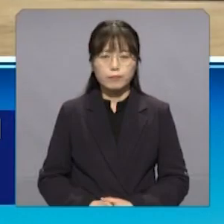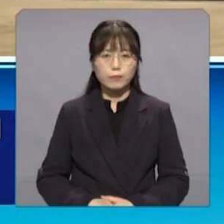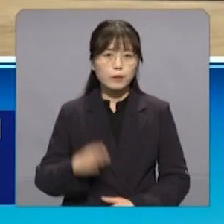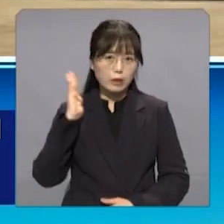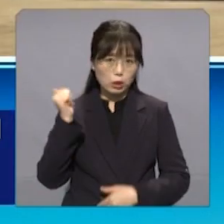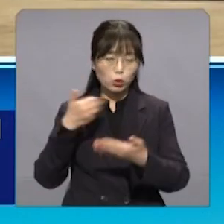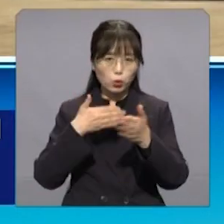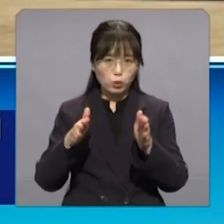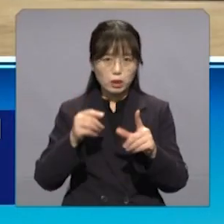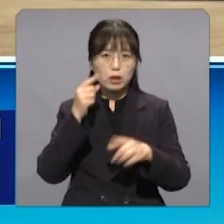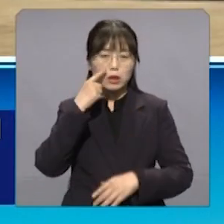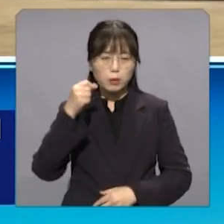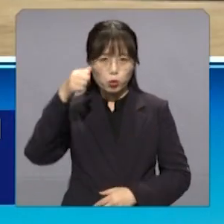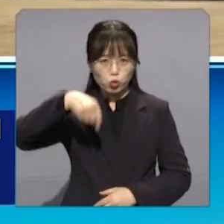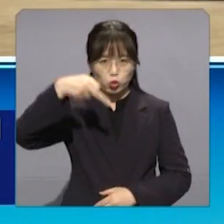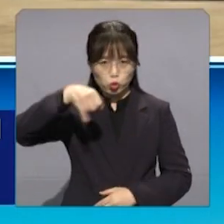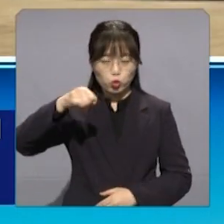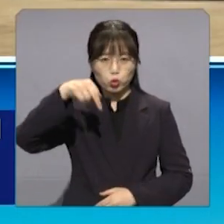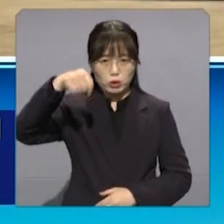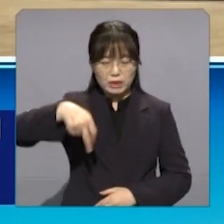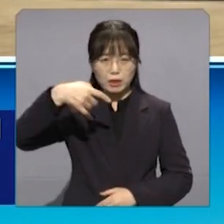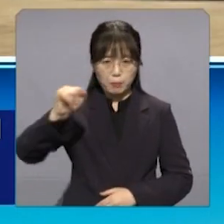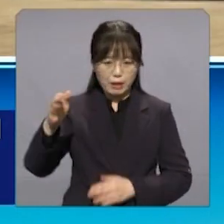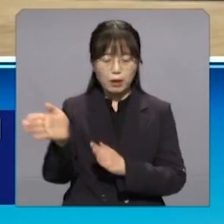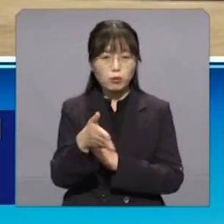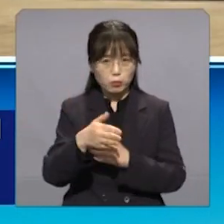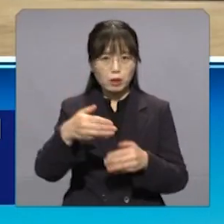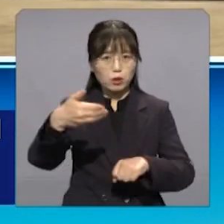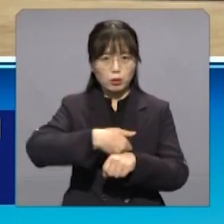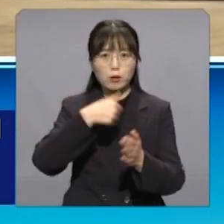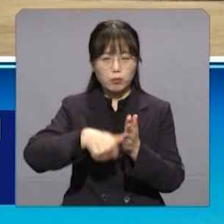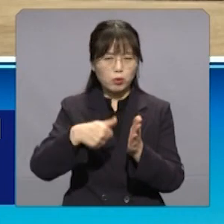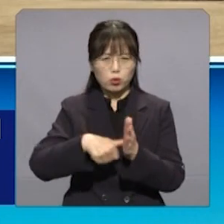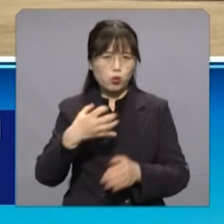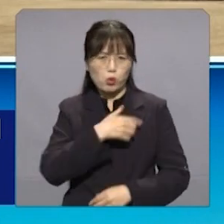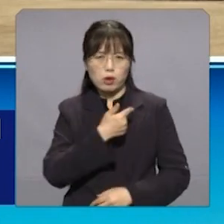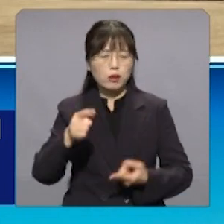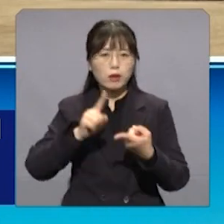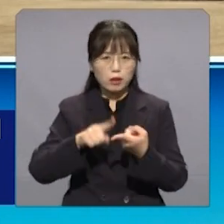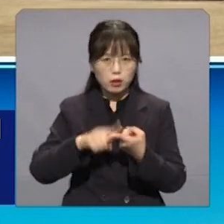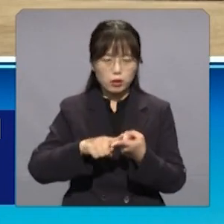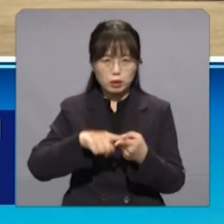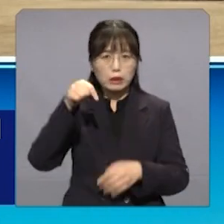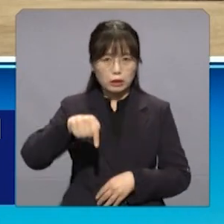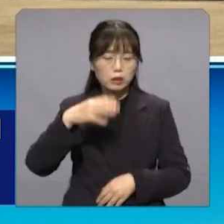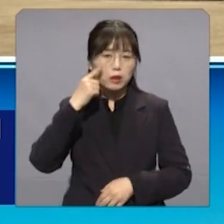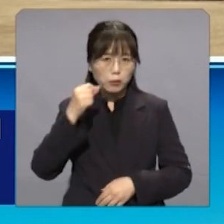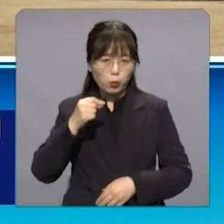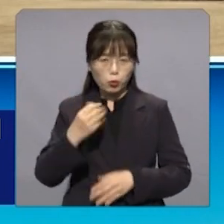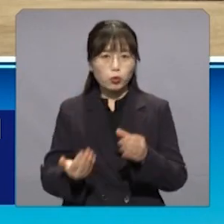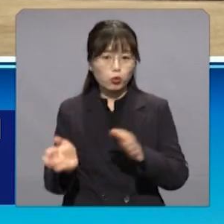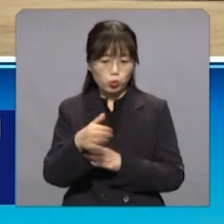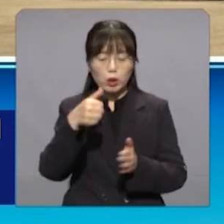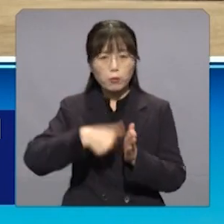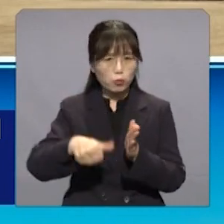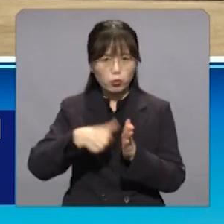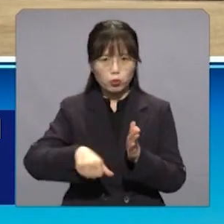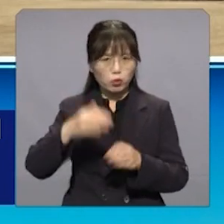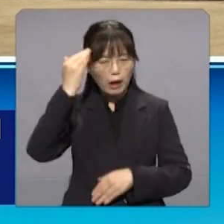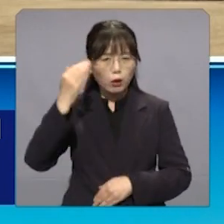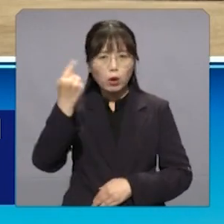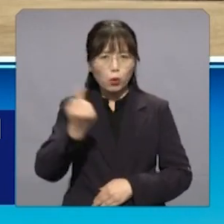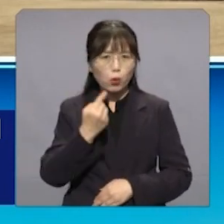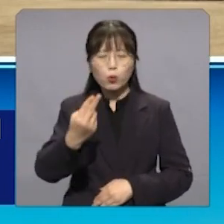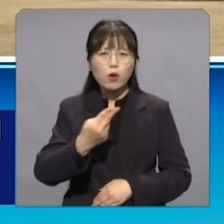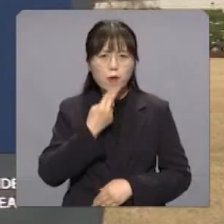대통령실이 일본 후쿠시마산 수산물 수입 우려가 커지는데 대해 후쿠시마산 수산물이 국내로 들어올 일은 결코 없을